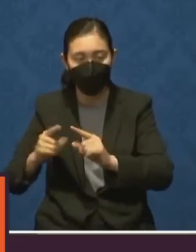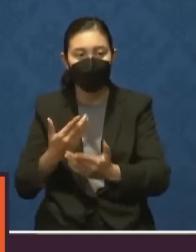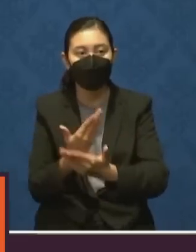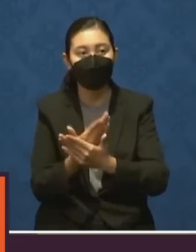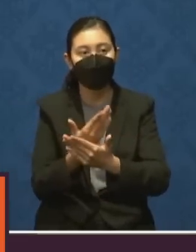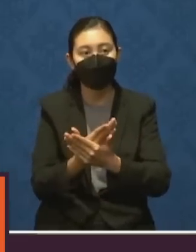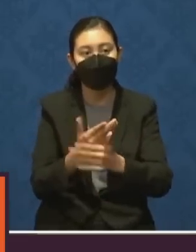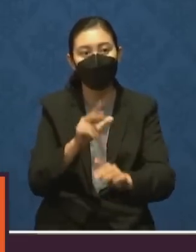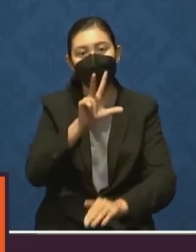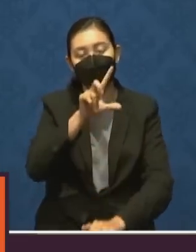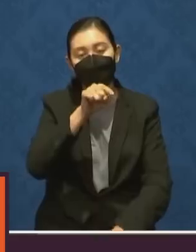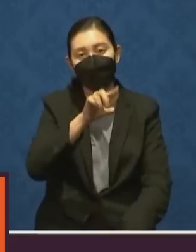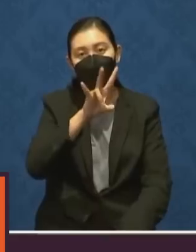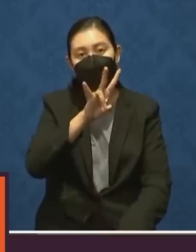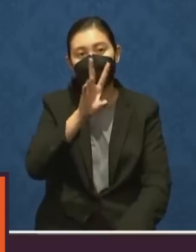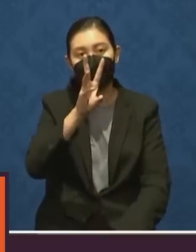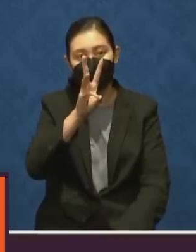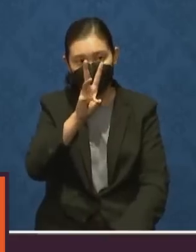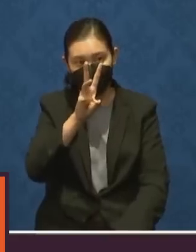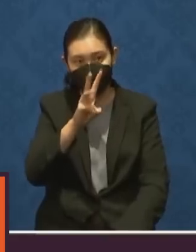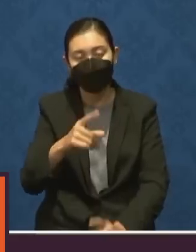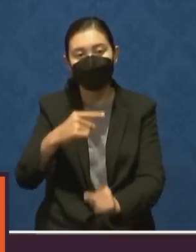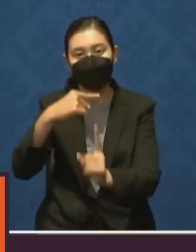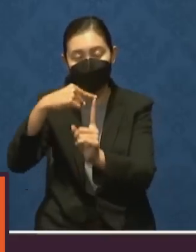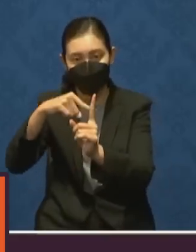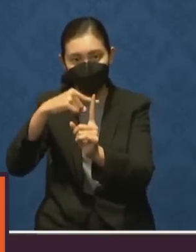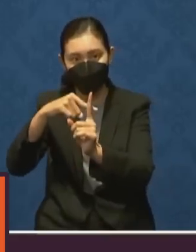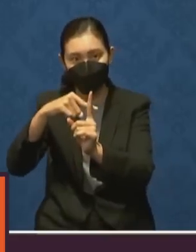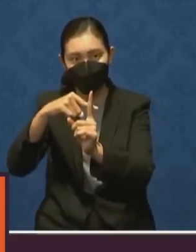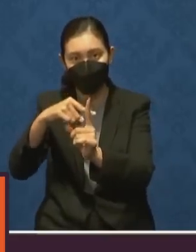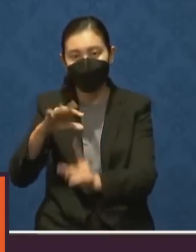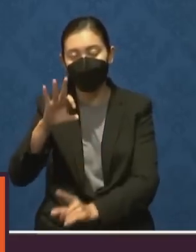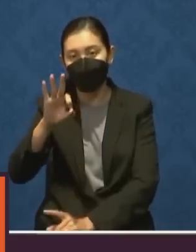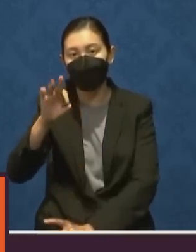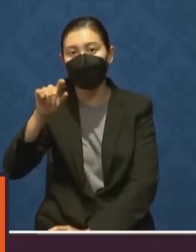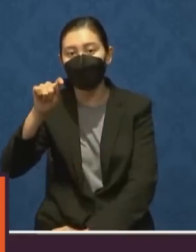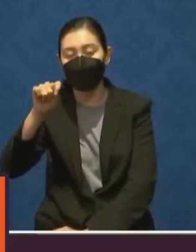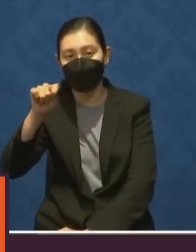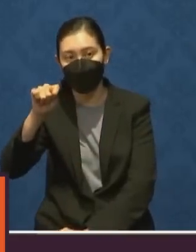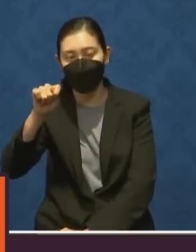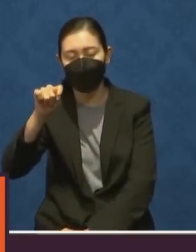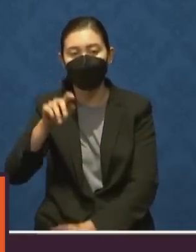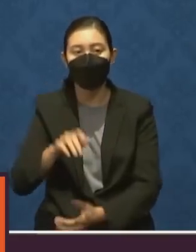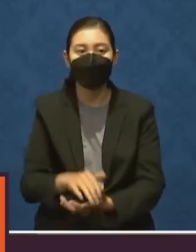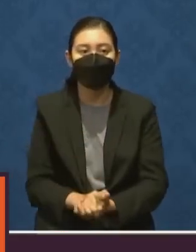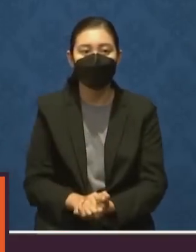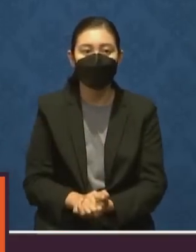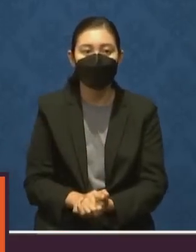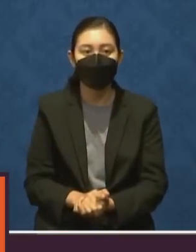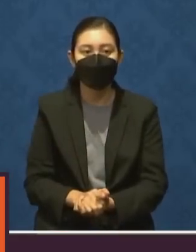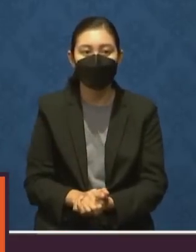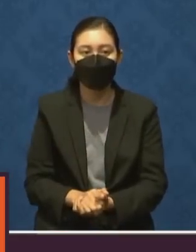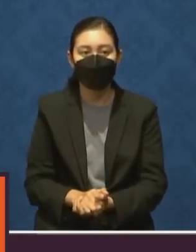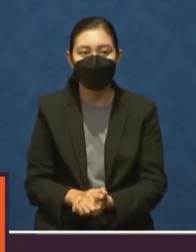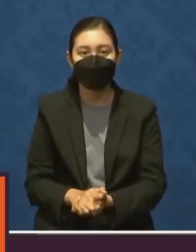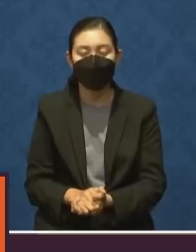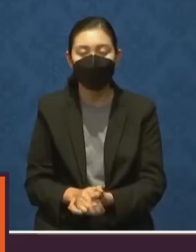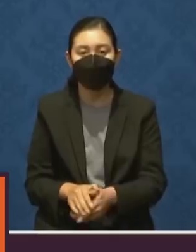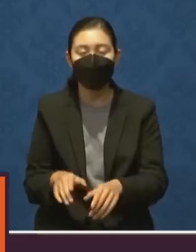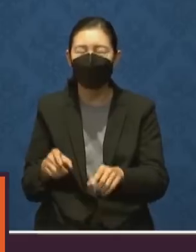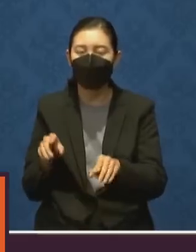วาค่า FTอธิบายง่ายเช่นกัน มัคือส่นต่างระหว่างต้ถนเช้อเพิงในแต่ละงวด